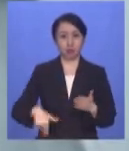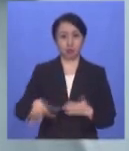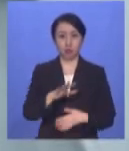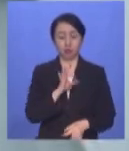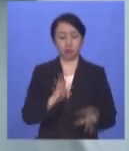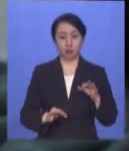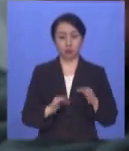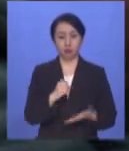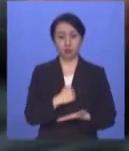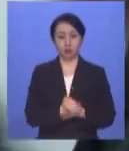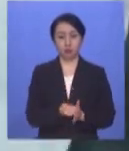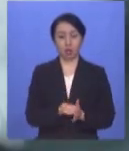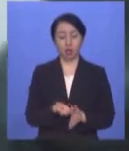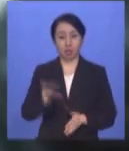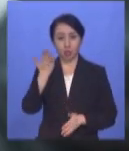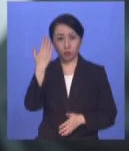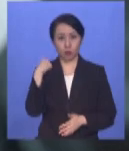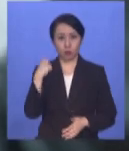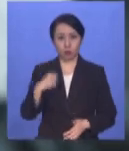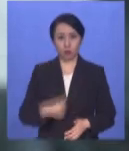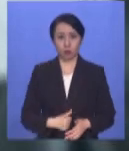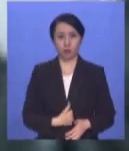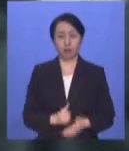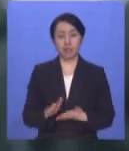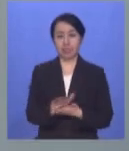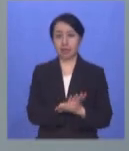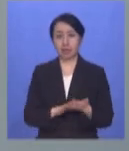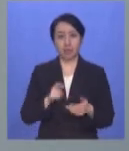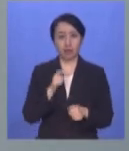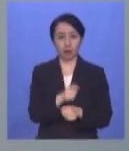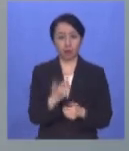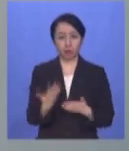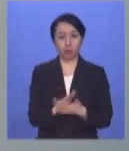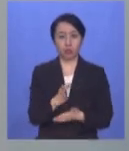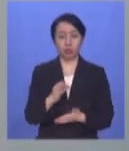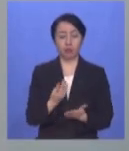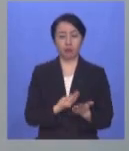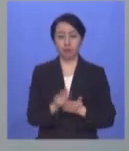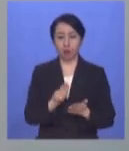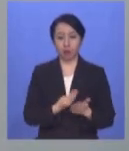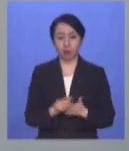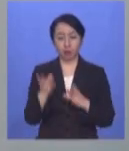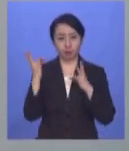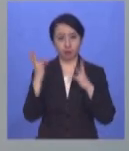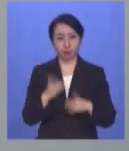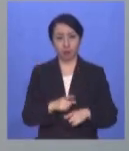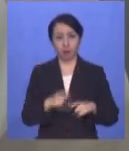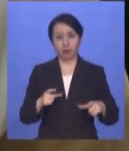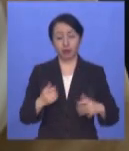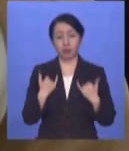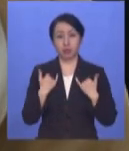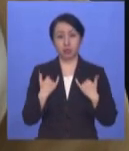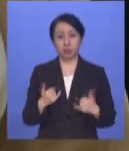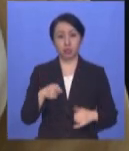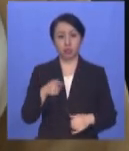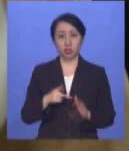все приняли. С прошлой недели принимается заявление на получение социальных выплат от пострадавших. На данный